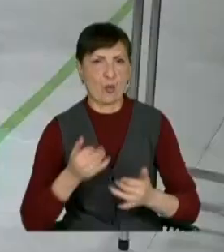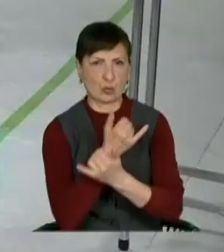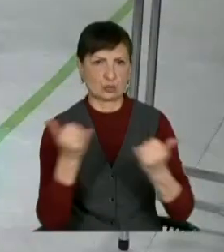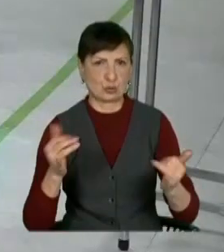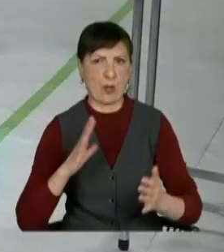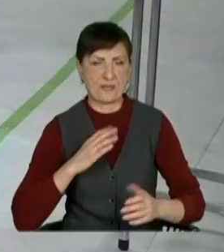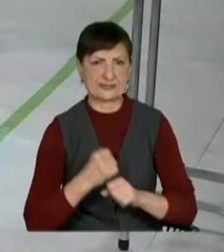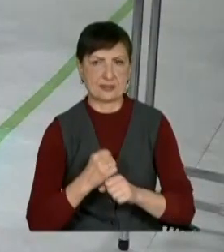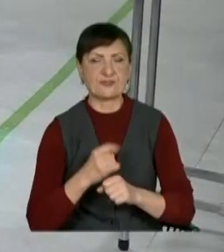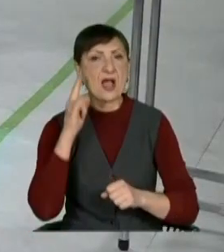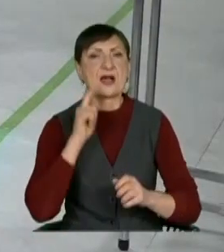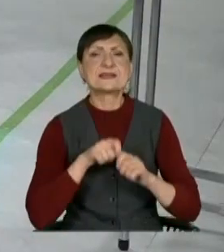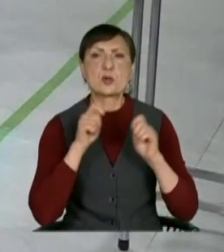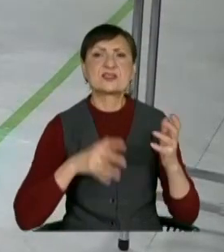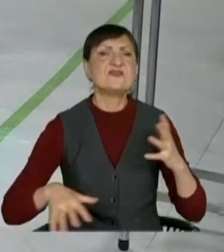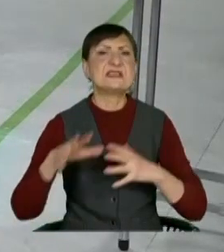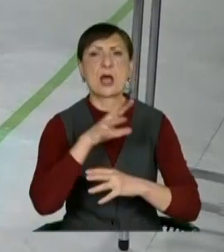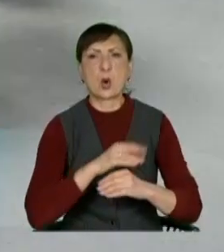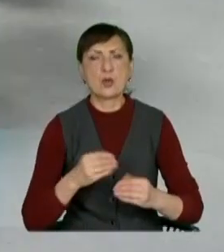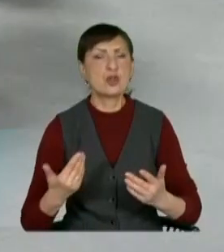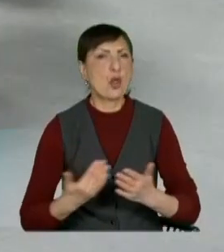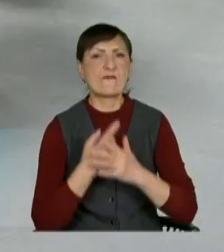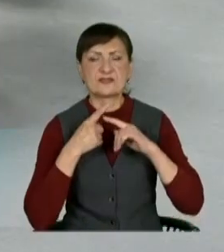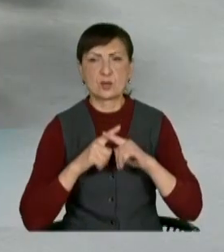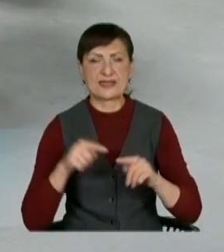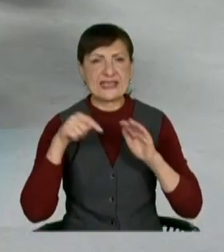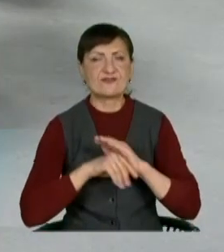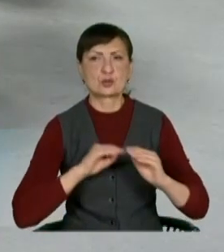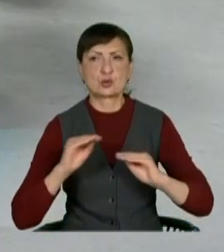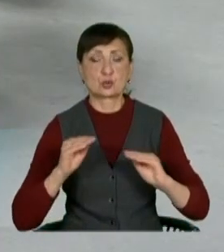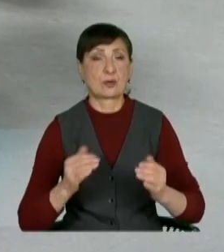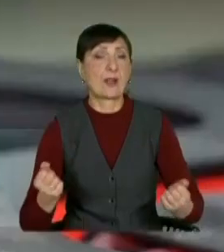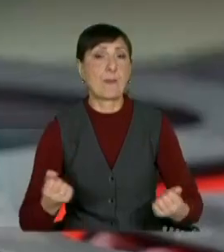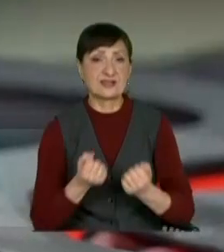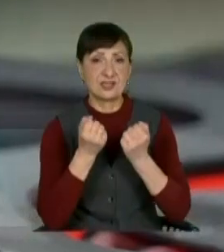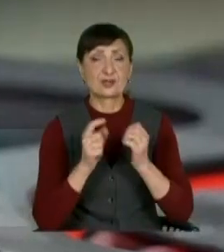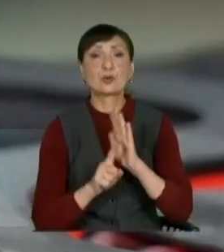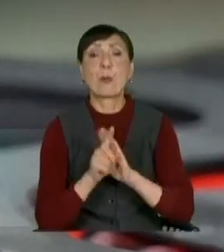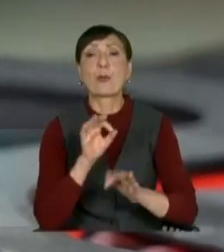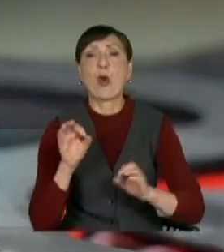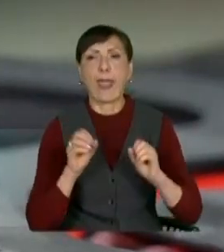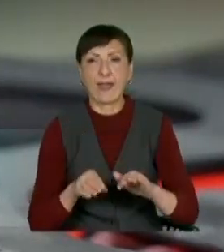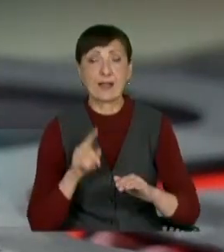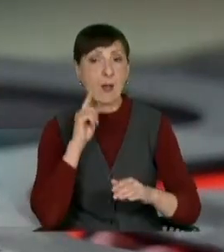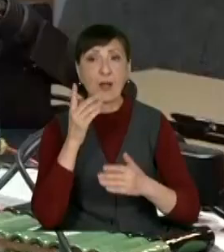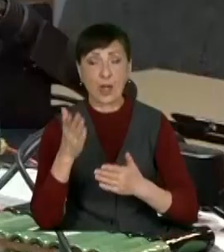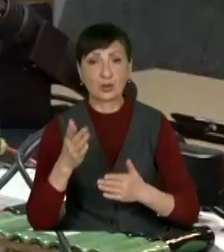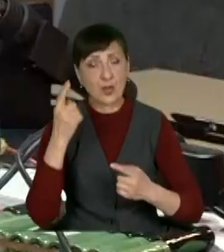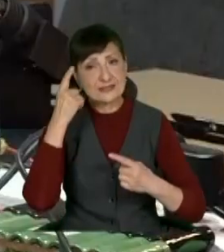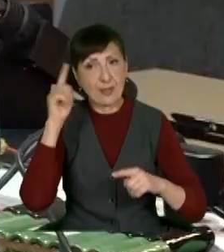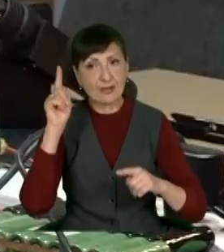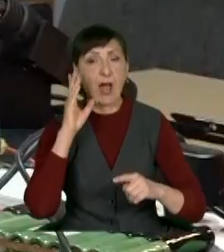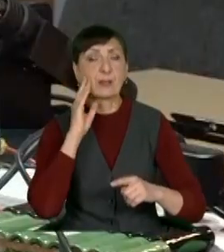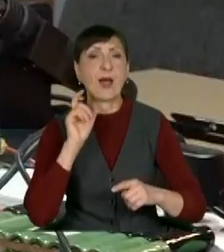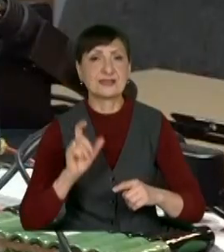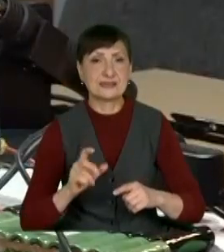миллионов. Казахстан создал всестороннюю и инновационную инфраструктуру для поддержки стартапов. Один из таких молодых